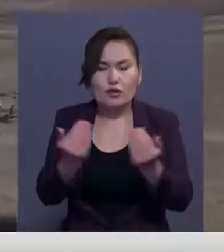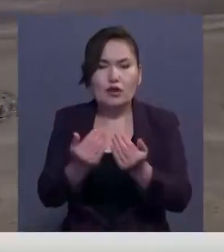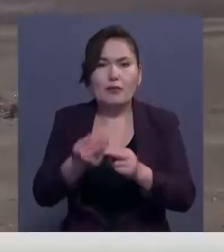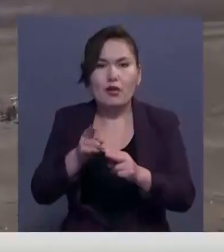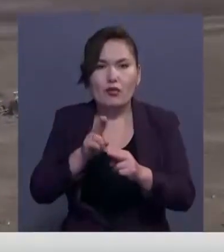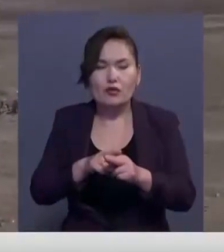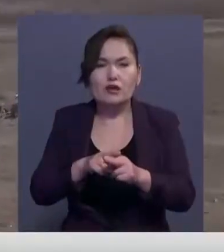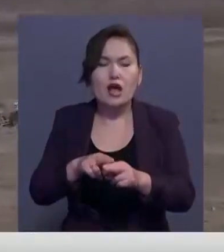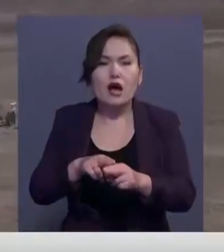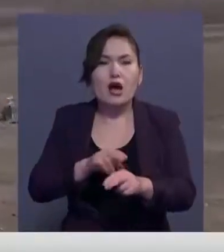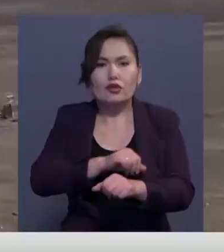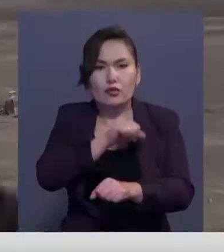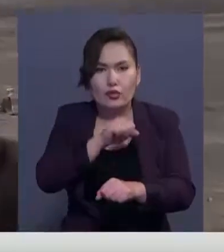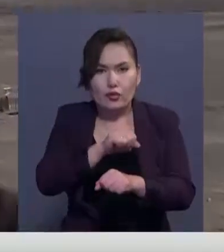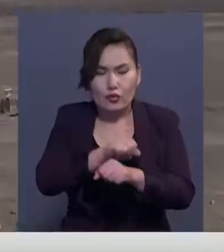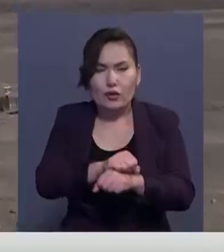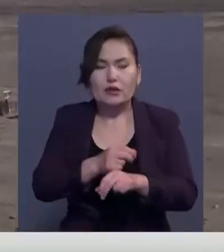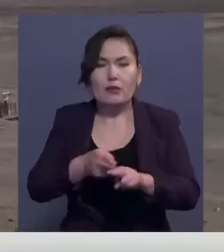арты арғырай запрет жасауына